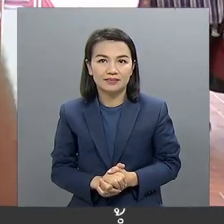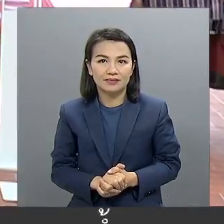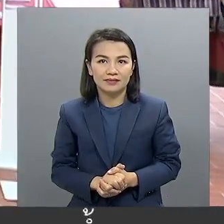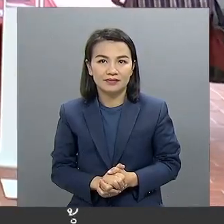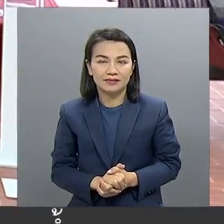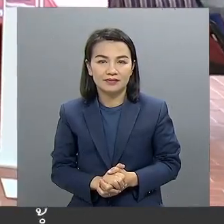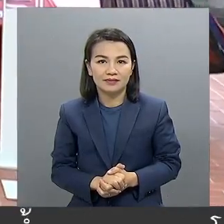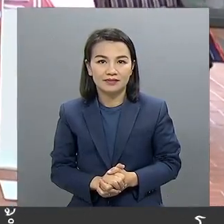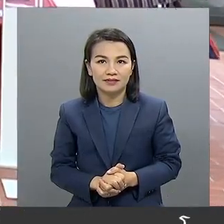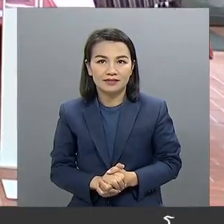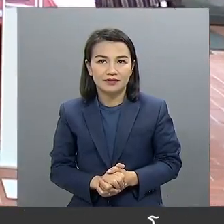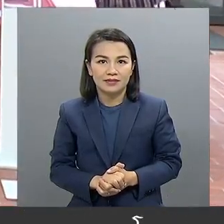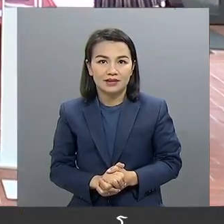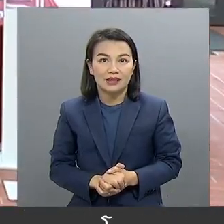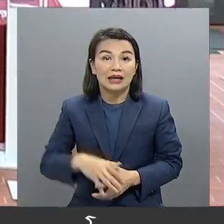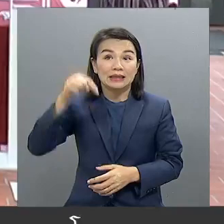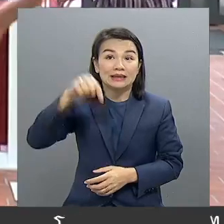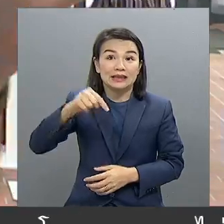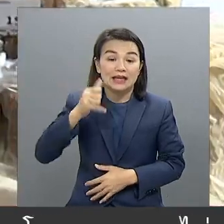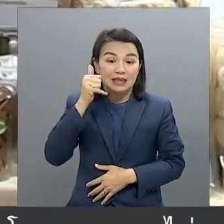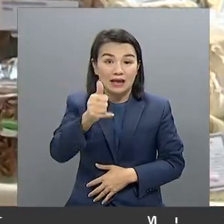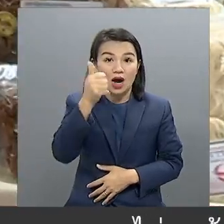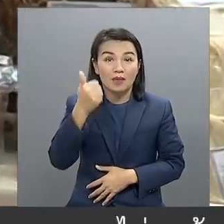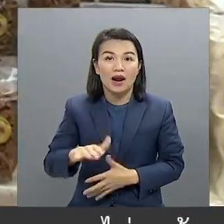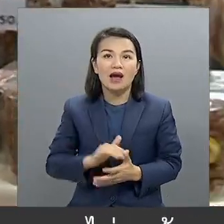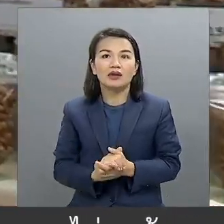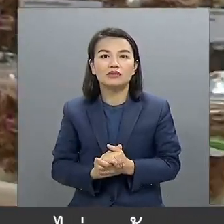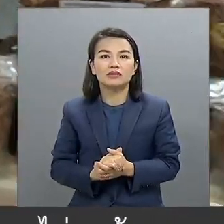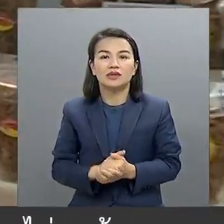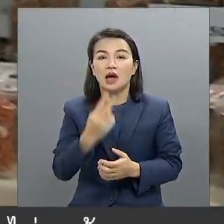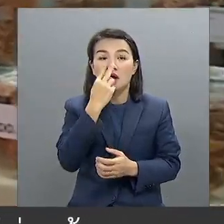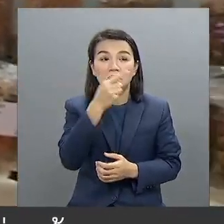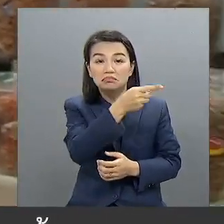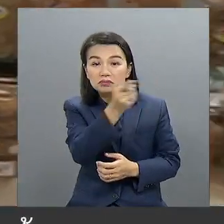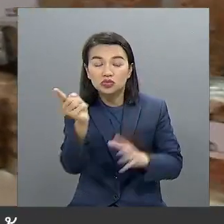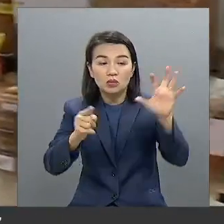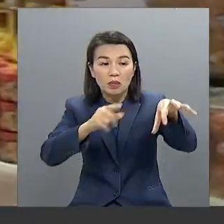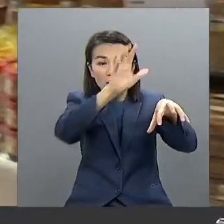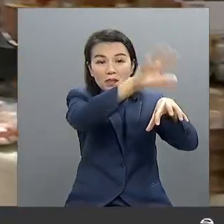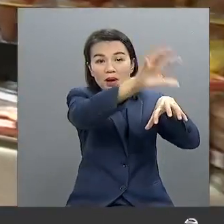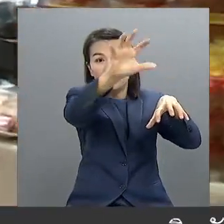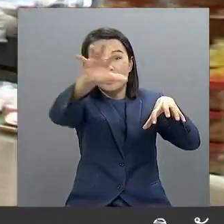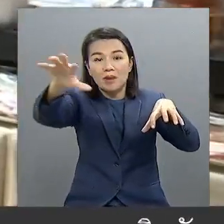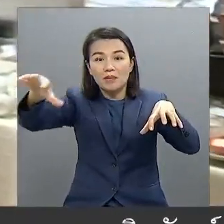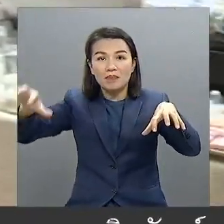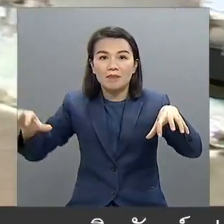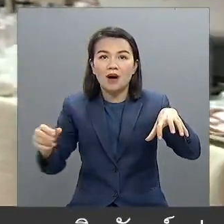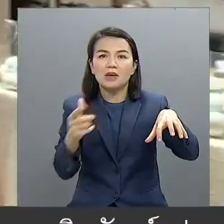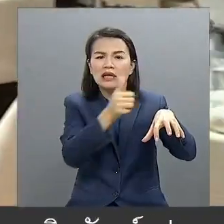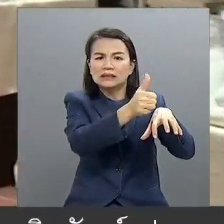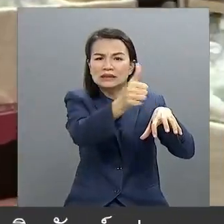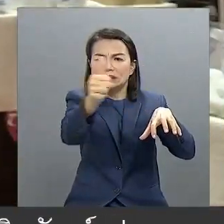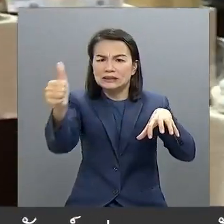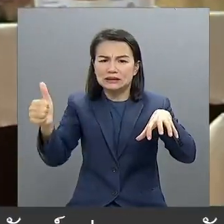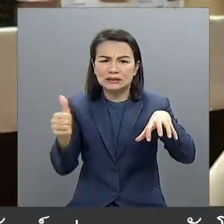คุผชครัเมอเข้มาในงานแล้ต้องบอกเลยนะครับวาร้านค้าแต่ร้านเรียวาขนของดีมาเยอะมากถ